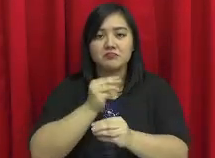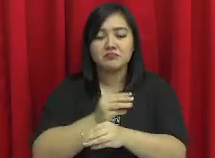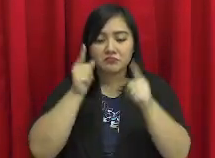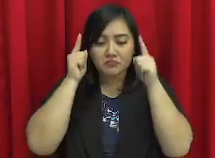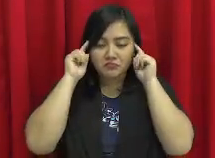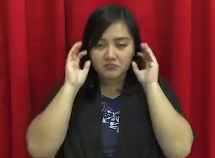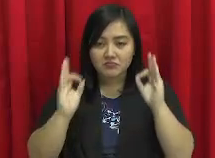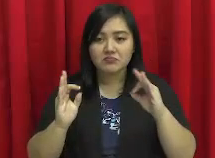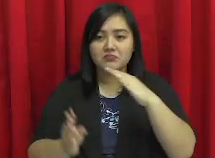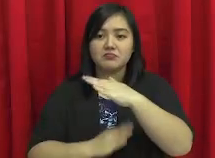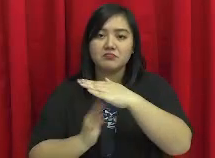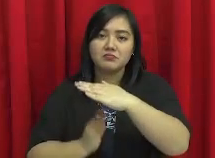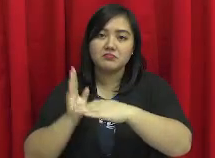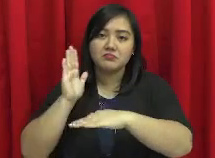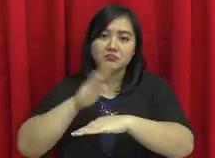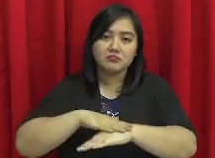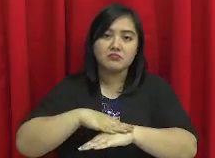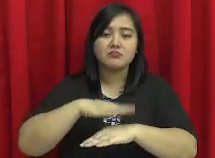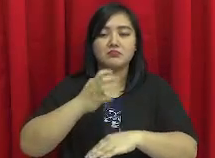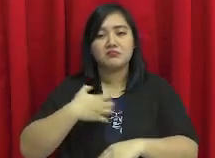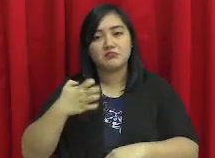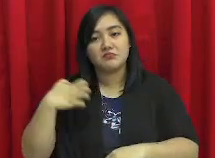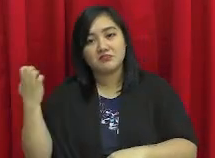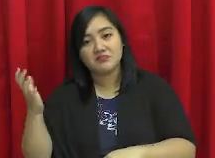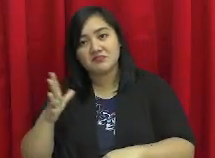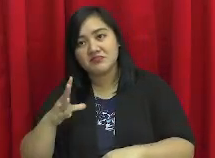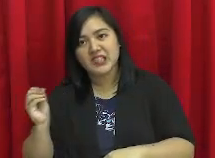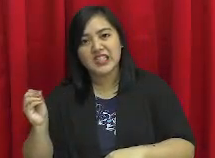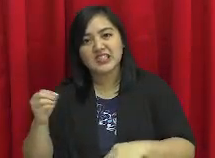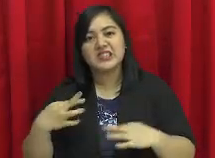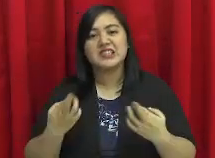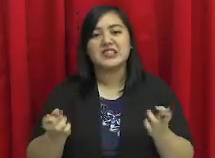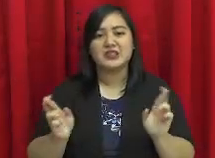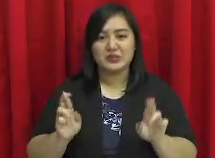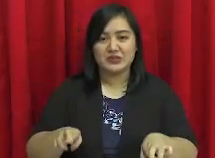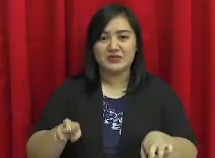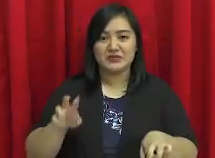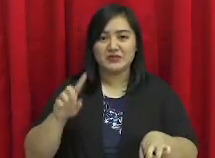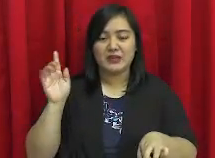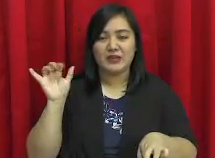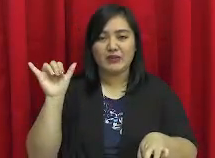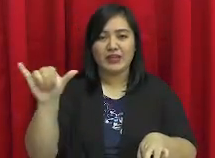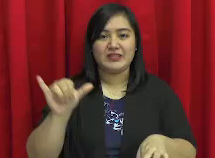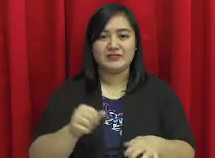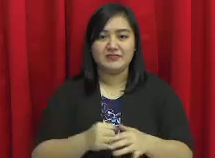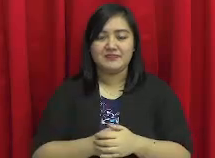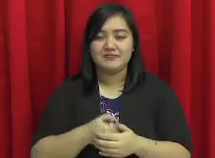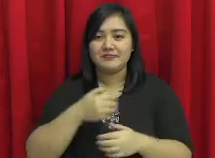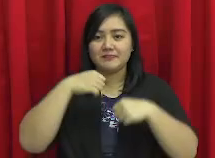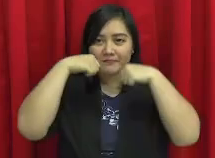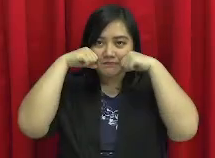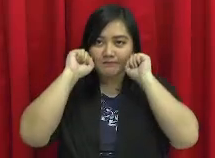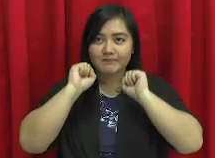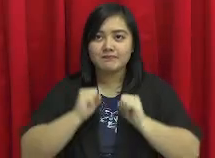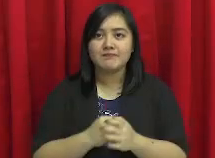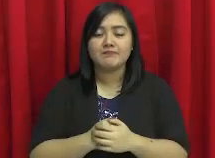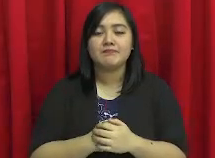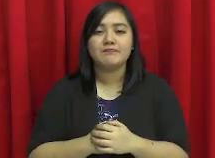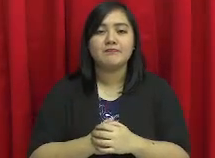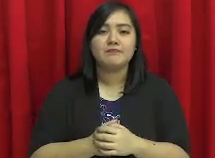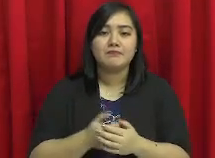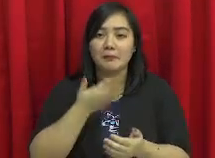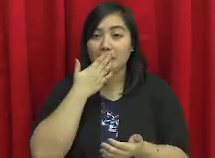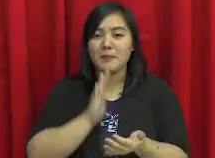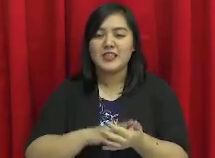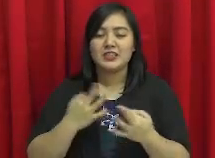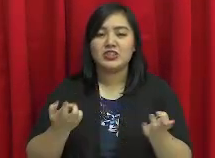lamang ng iyong emosyon at ang kakainat na nun, permanente na yun sa iyong pamilya. Nakakalungkot po yun, kapatid. Kaya nga,